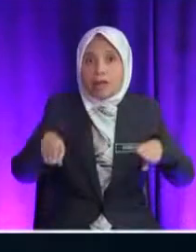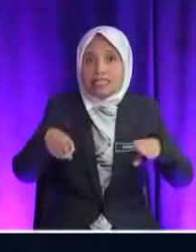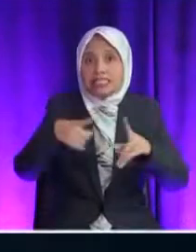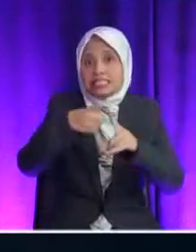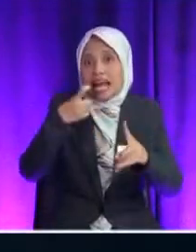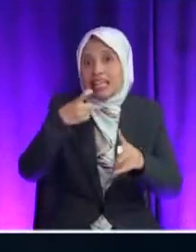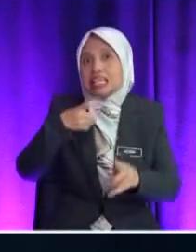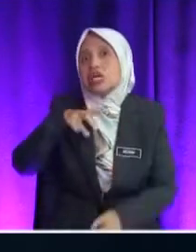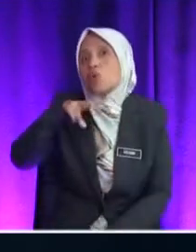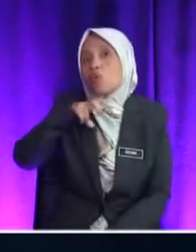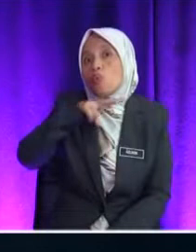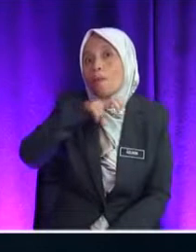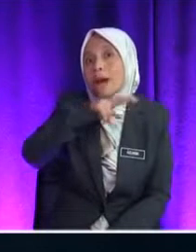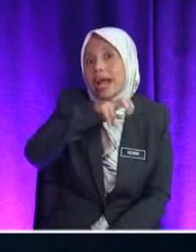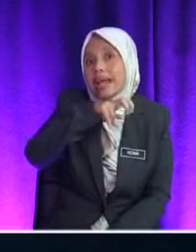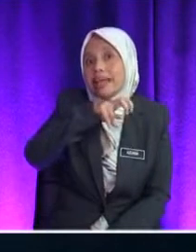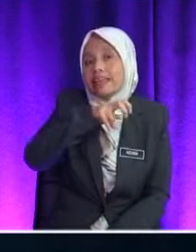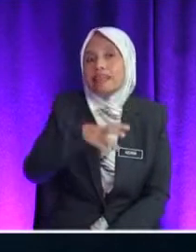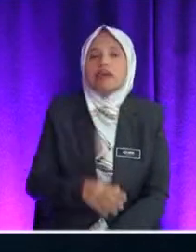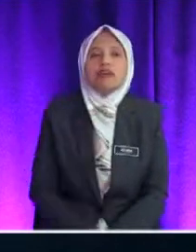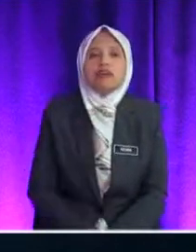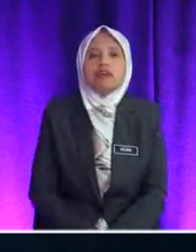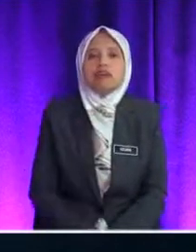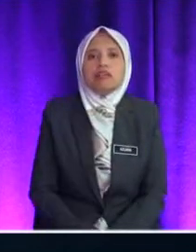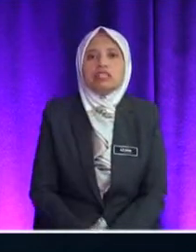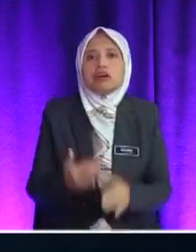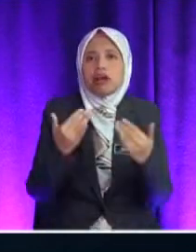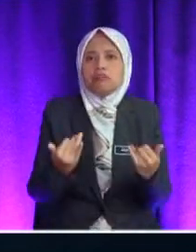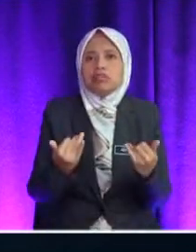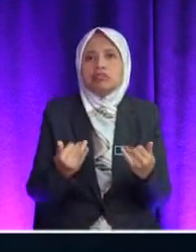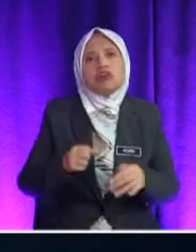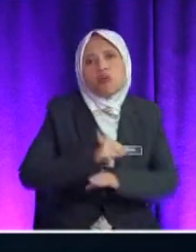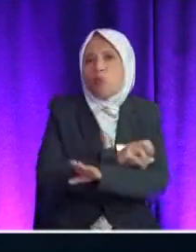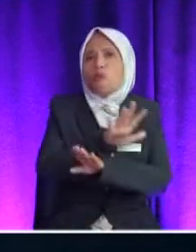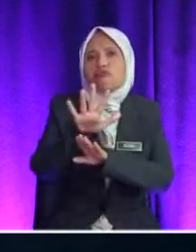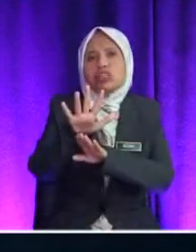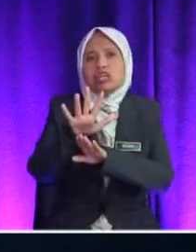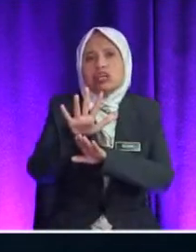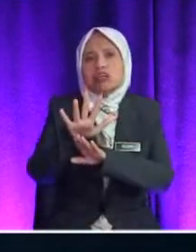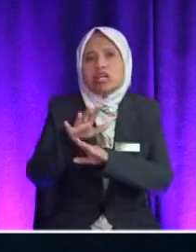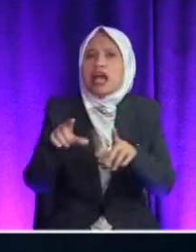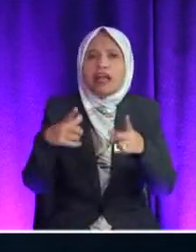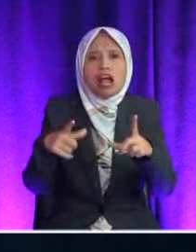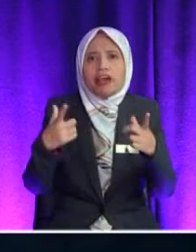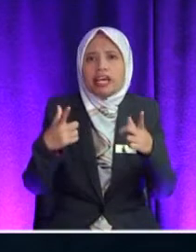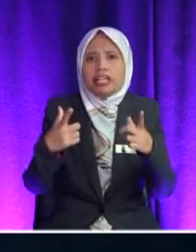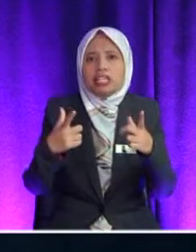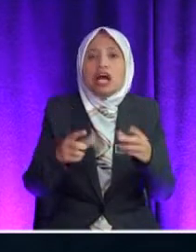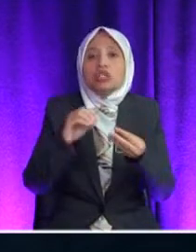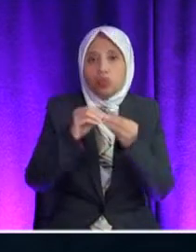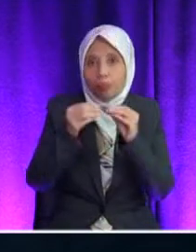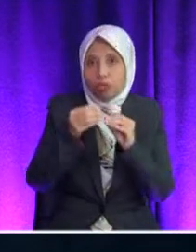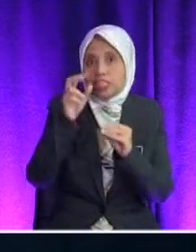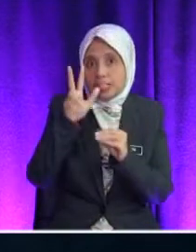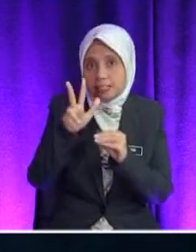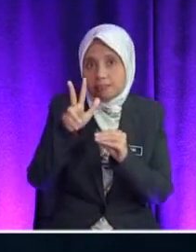kuman dan virus. Ini sangat penting kan, supaya tak adalah sekarang dengan pandemik coronavirus kan, Fizi. Yang ketiga,